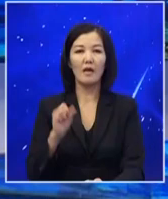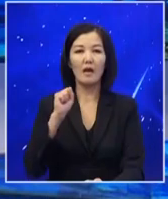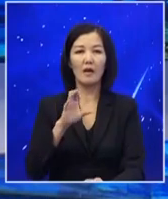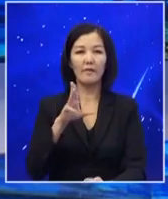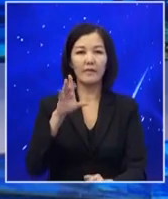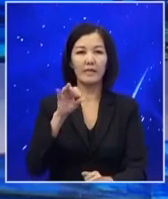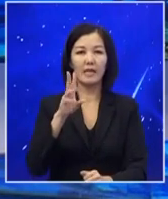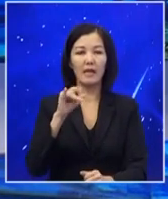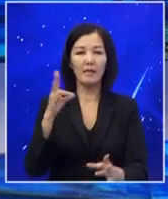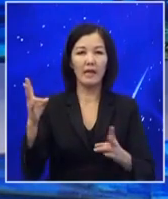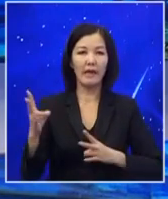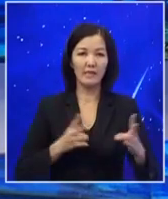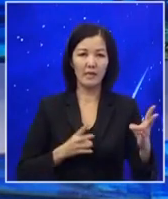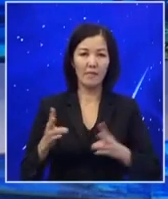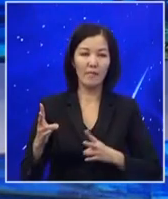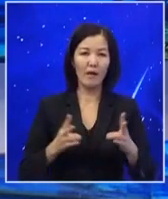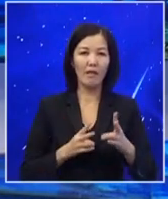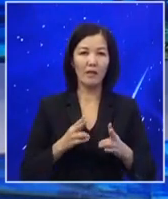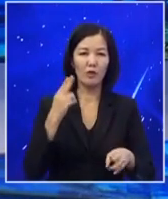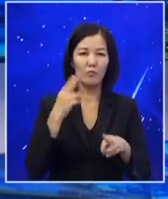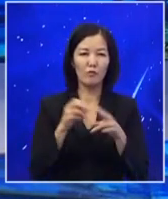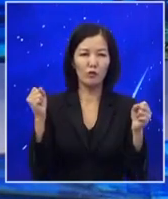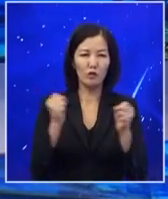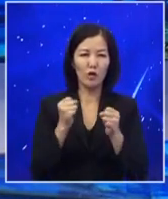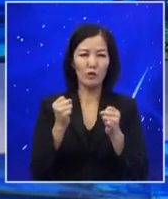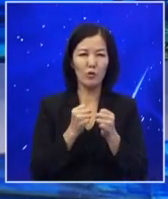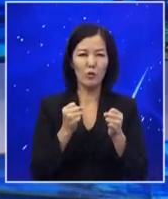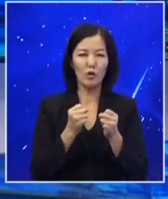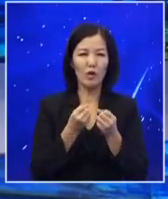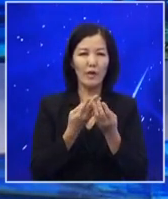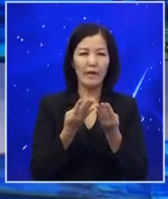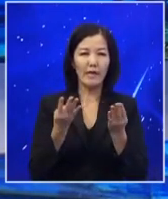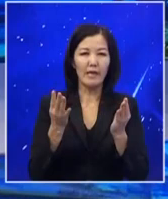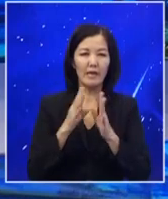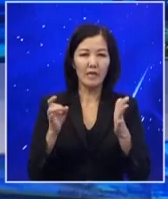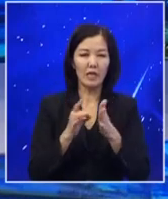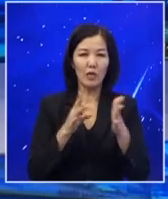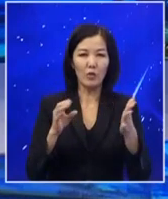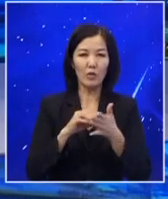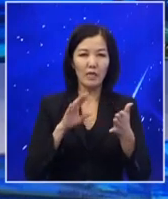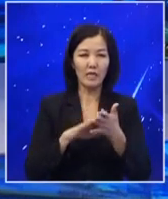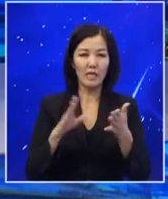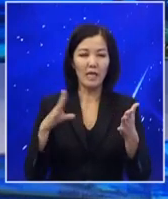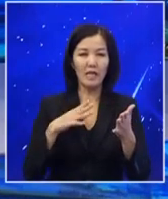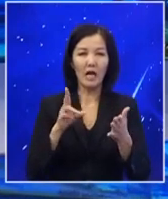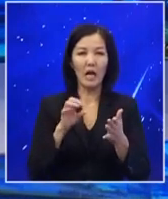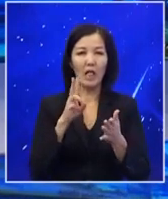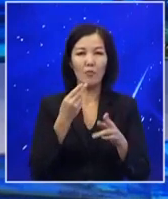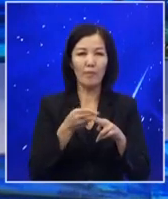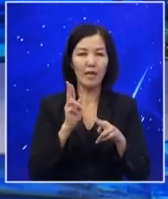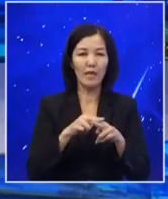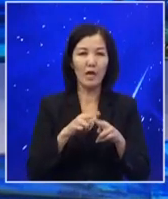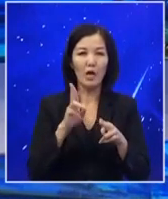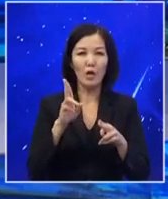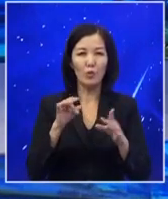Австрияда экстремалдар арасында мұзға толы шыны текшеде киімсіз отырудан рекорд тіркелді. Ал Колумбияда ең ұзын